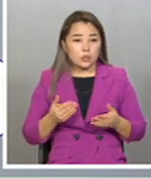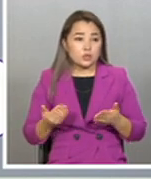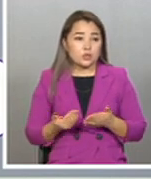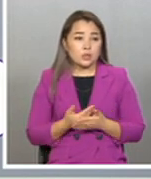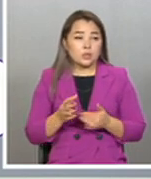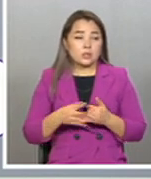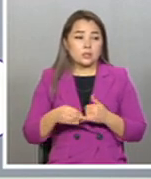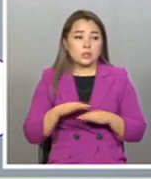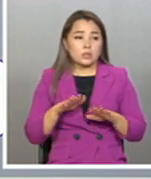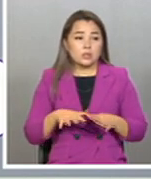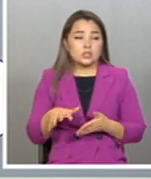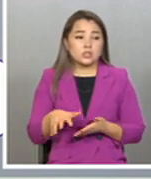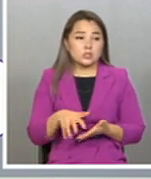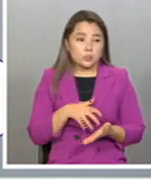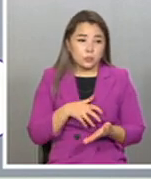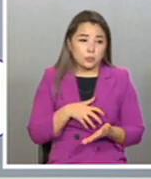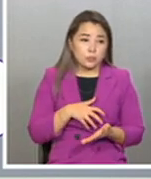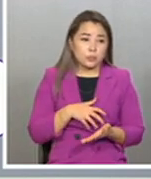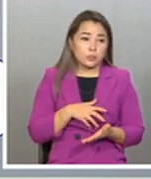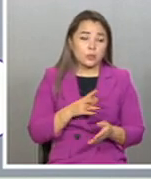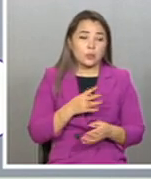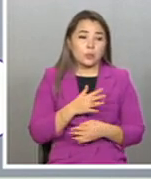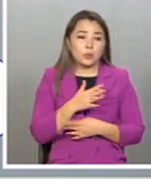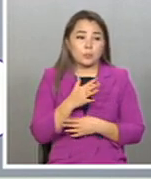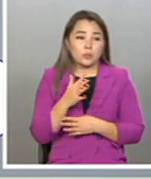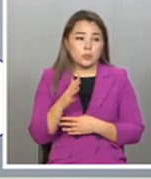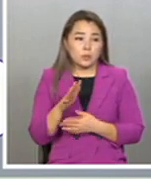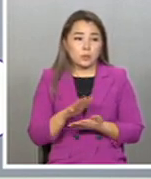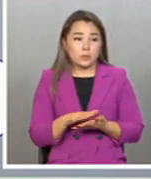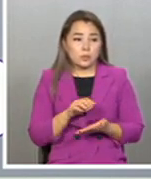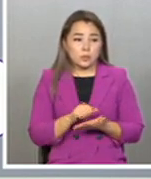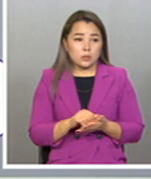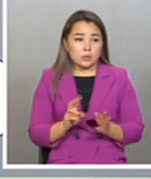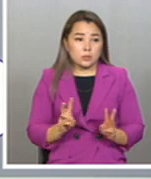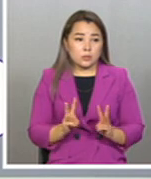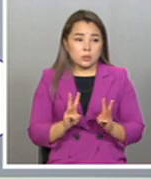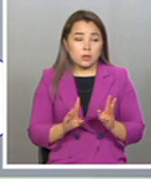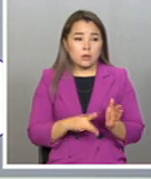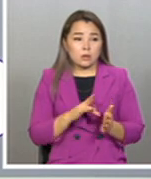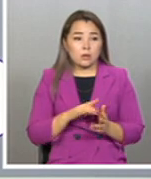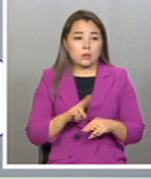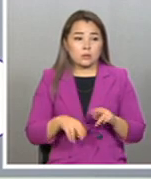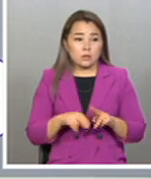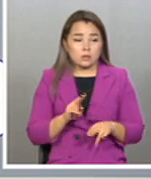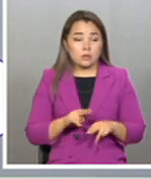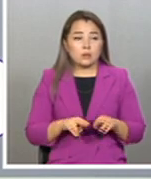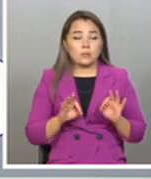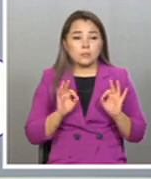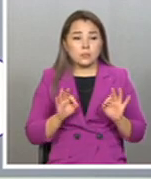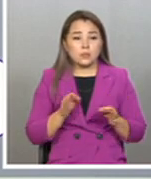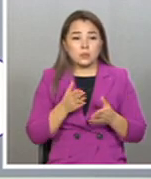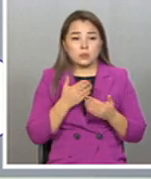жырту, ормандарды өртеу, ретсіз пайдалану, қала салу. Қазіргі таңда